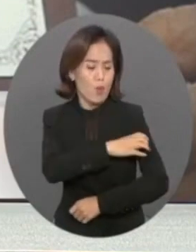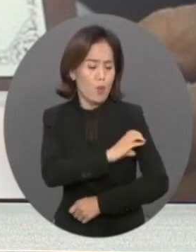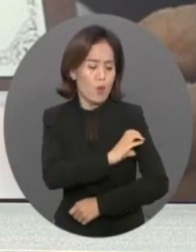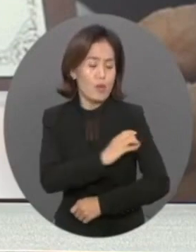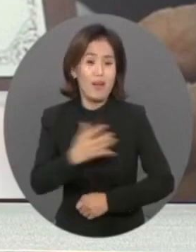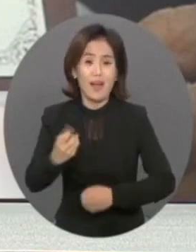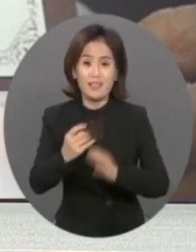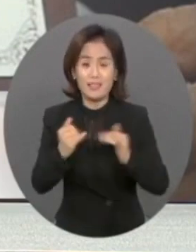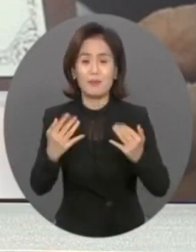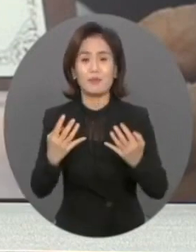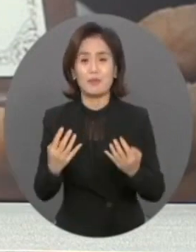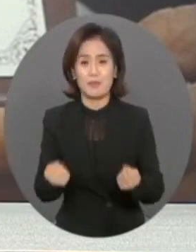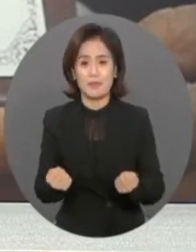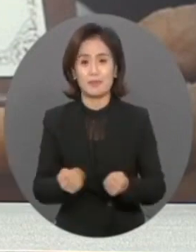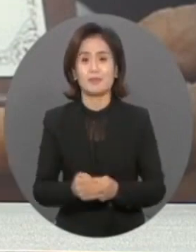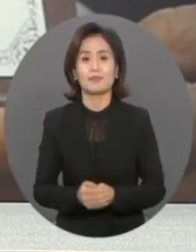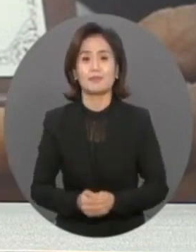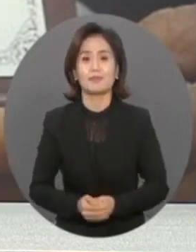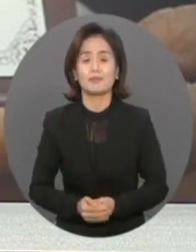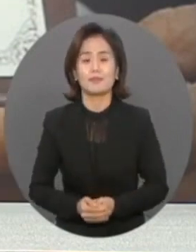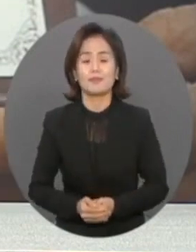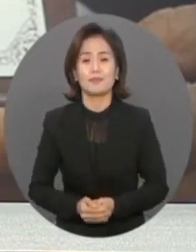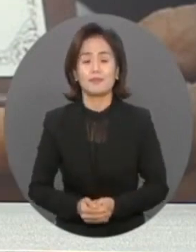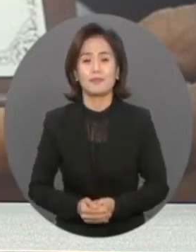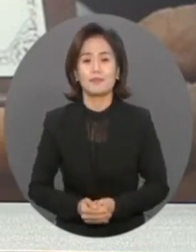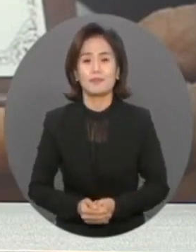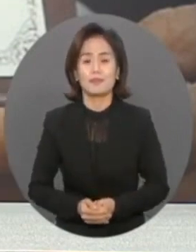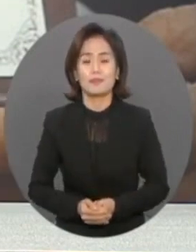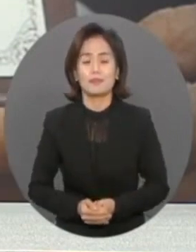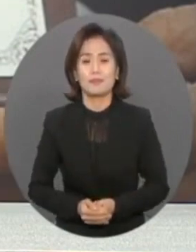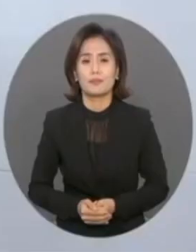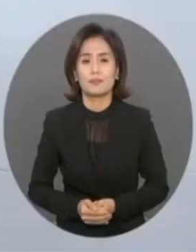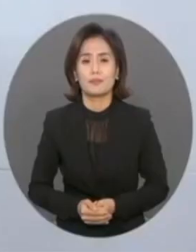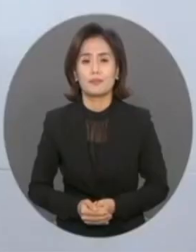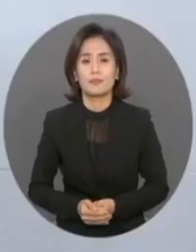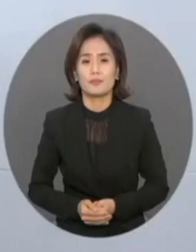권력층에 쏠려 있습니다 주현정 기자가 취재했습니다